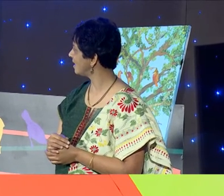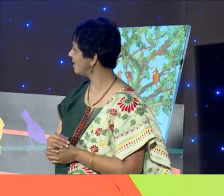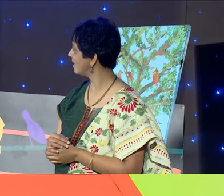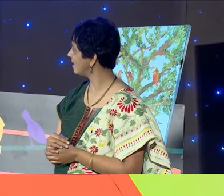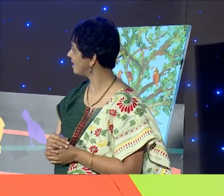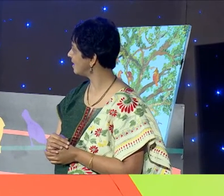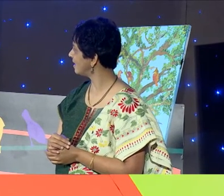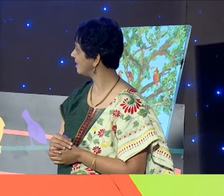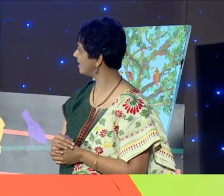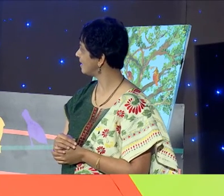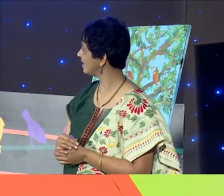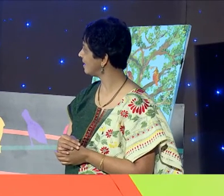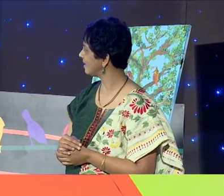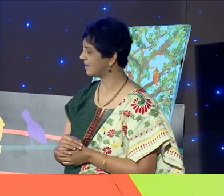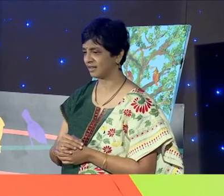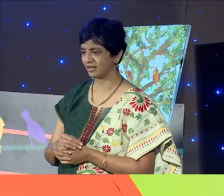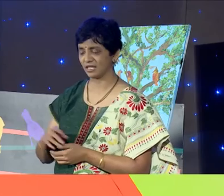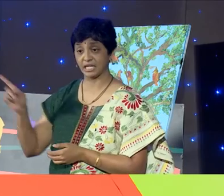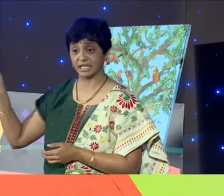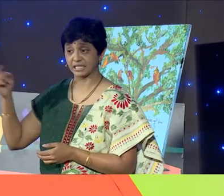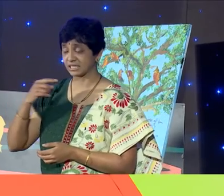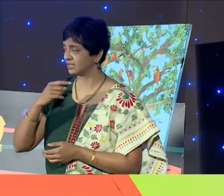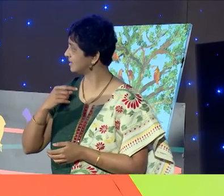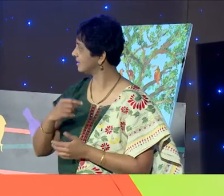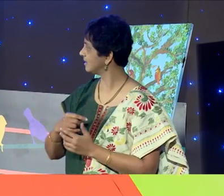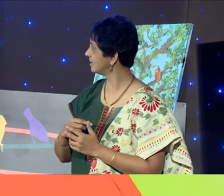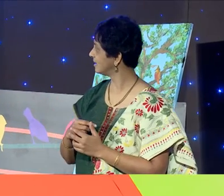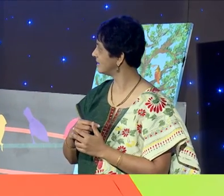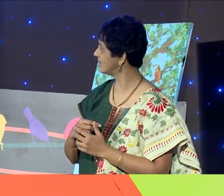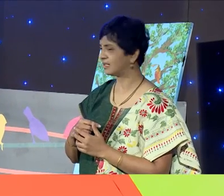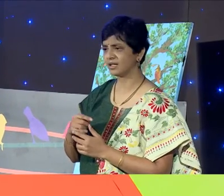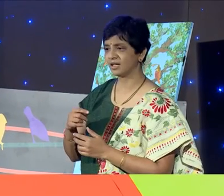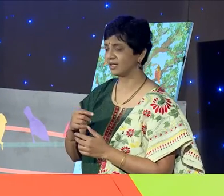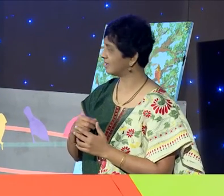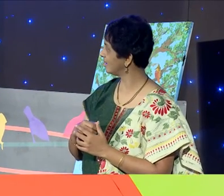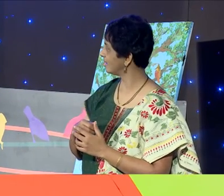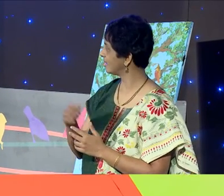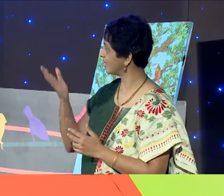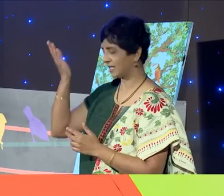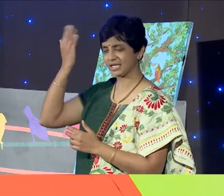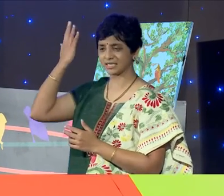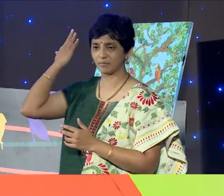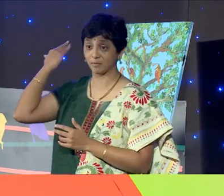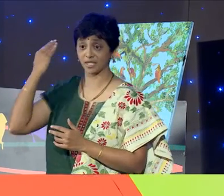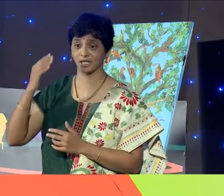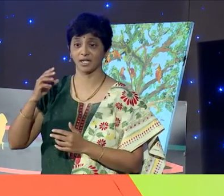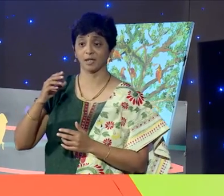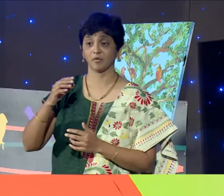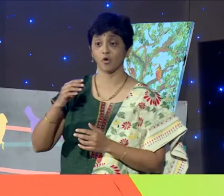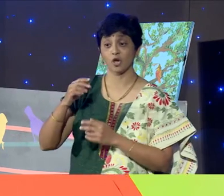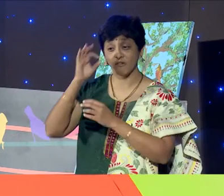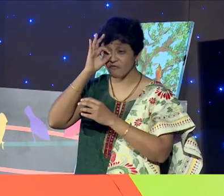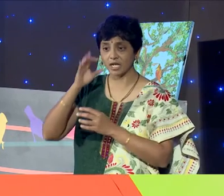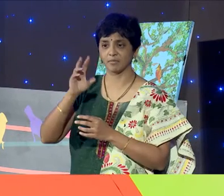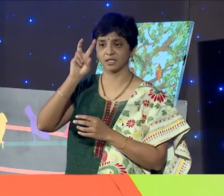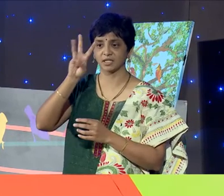हैं। मैं उनसे कहना चाहता हूँ, बीच में मैंने और मनीता ने एक प्यारी सी फिल्म देखी थी आमिर खान जी की, हाँ थ्री इडियट, क्या फिल्म थी, बहुत